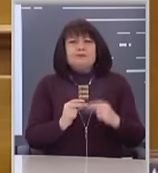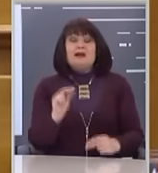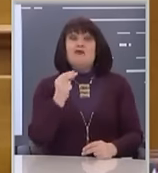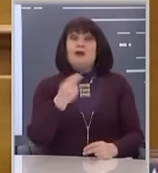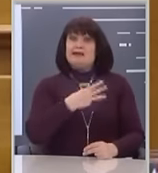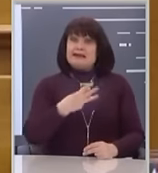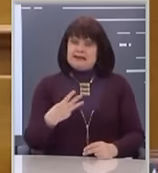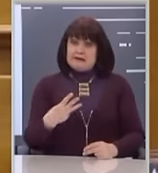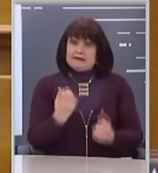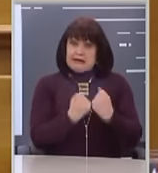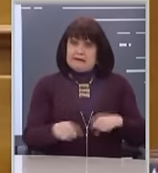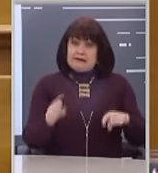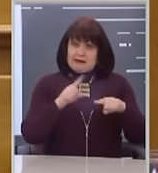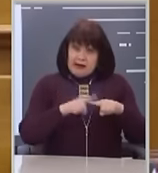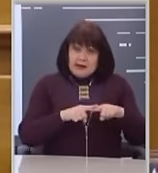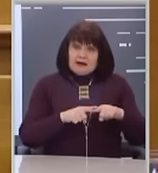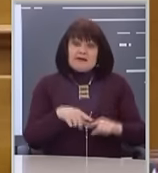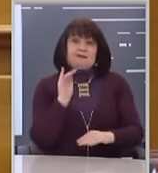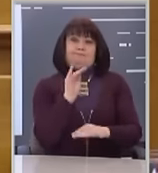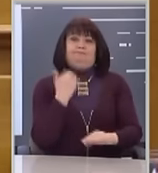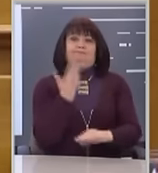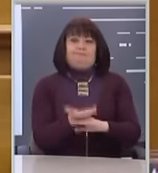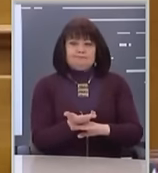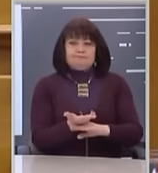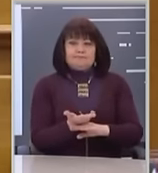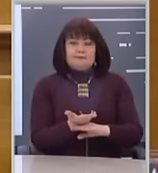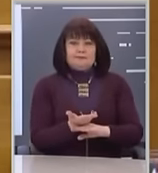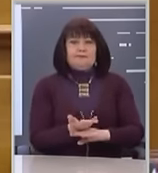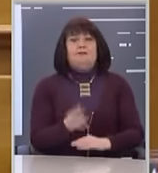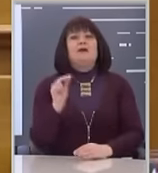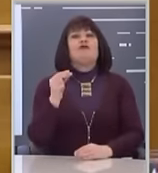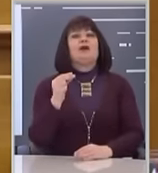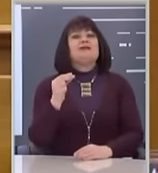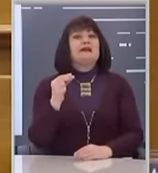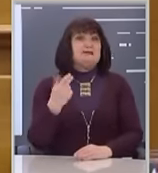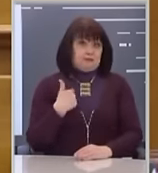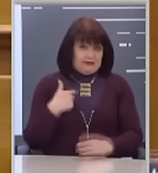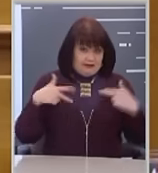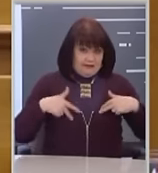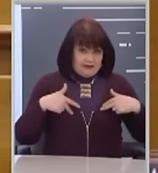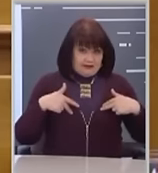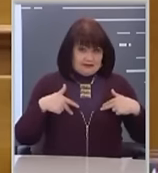του ΣΥΡΙΖΑ και των Ανεξαρτήτων Ελλήνων, δηλαδή των βουλευτών της πλειοψηφίας,